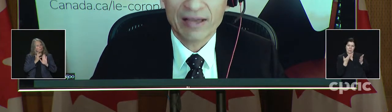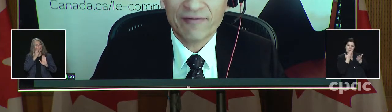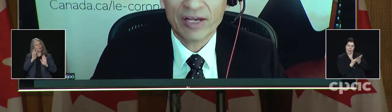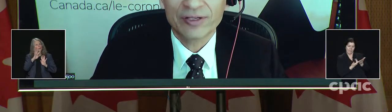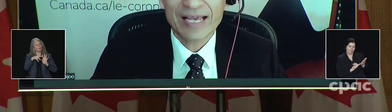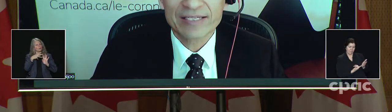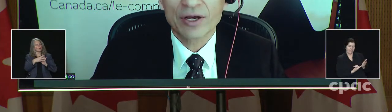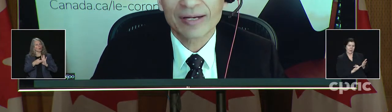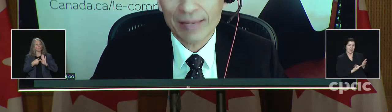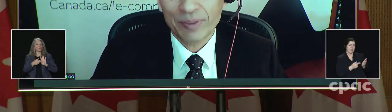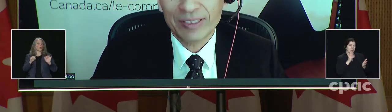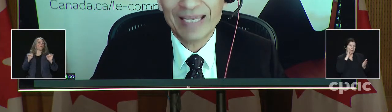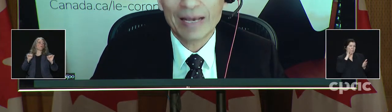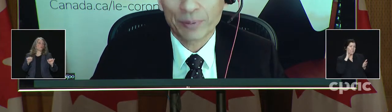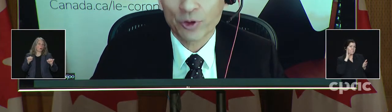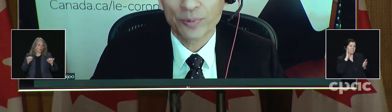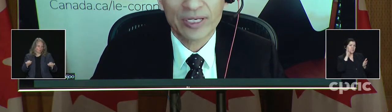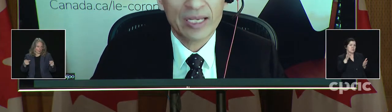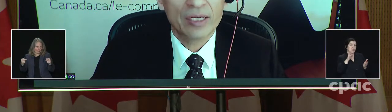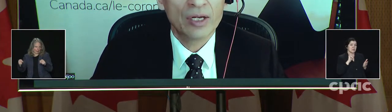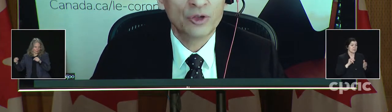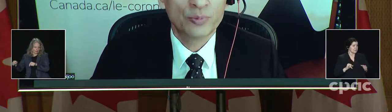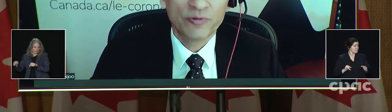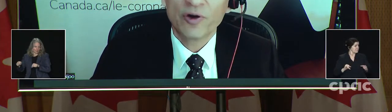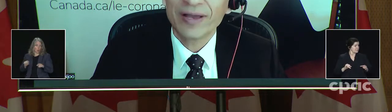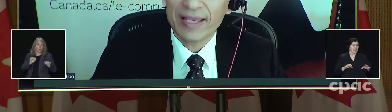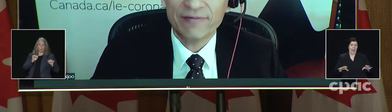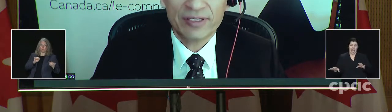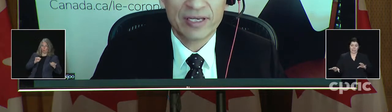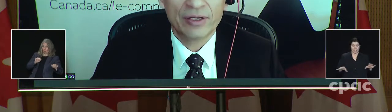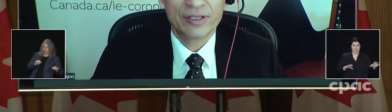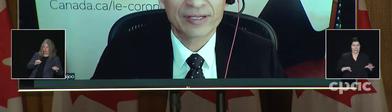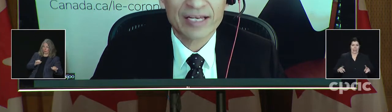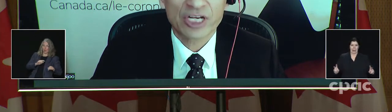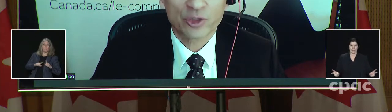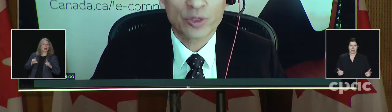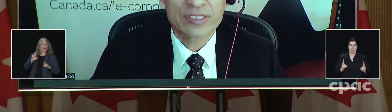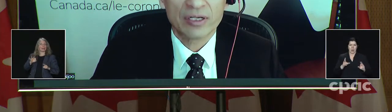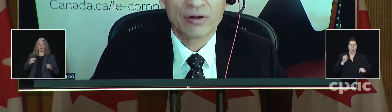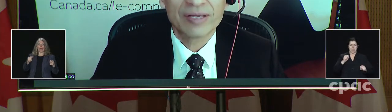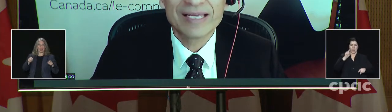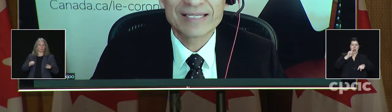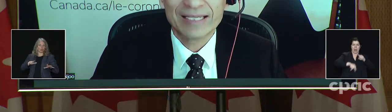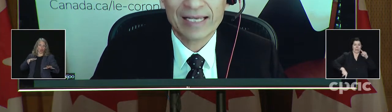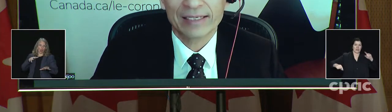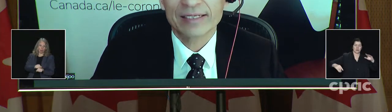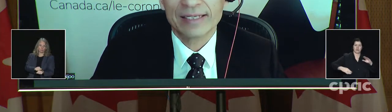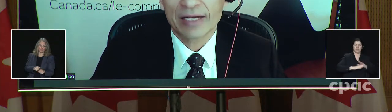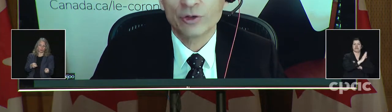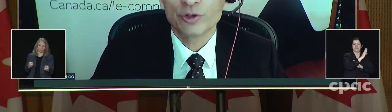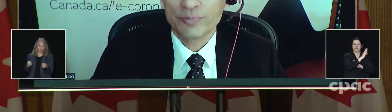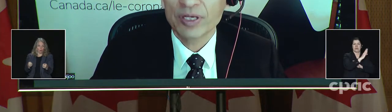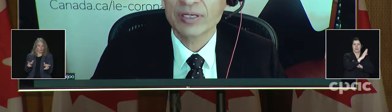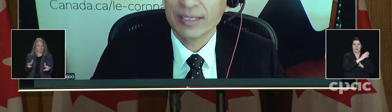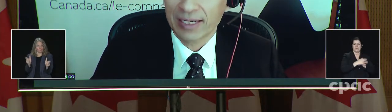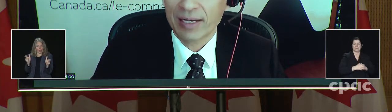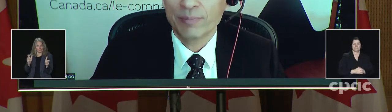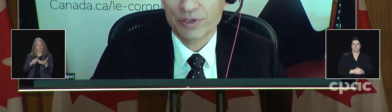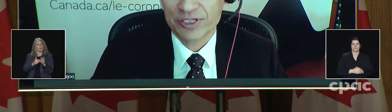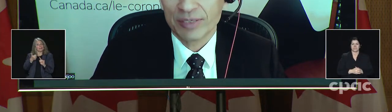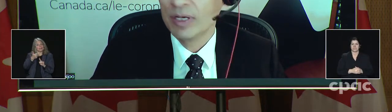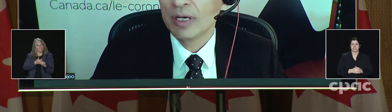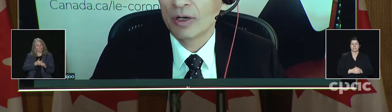et qu'avec une action rapide et appropriée, nous pouvons éviter une trajectoire selon le scénario de pire